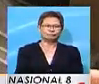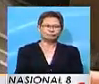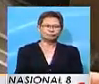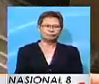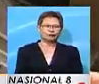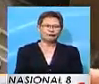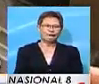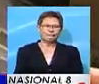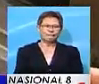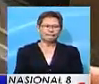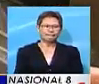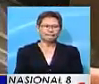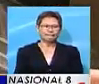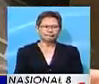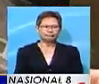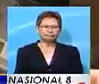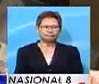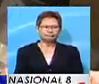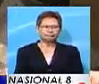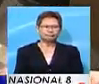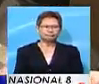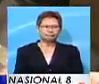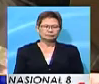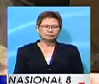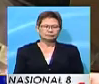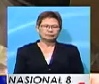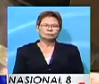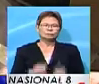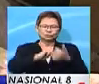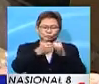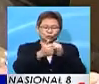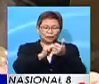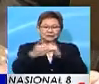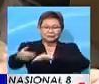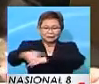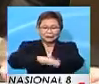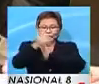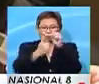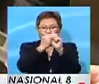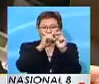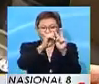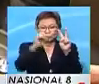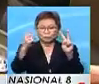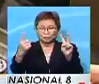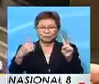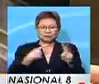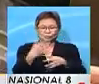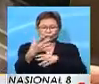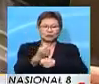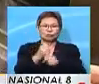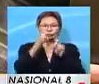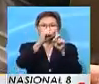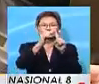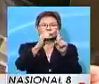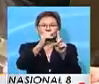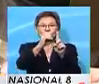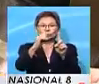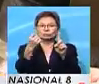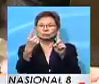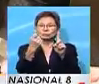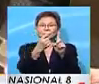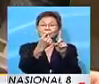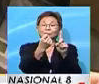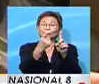jadi kalau itu perah dibuktikan dalam sukan C 2001 kita telah mendapat 111ingat menyebabkan kita muncul juara